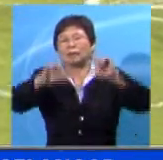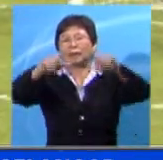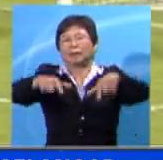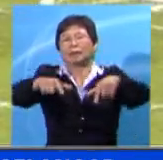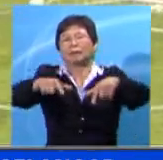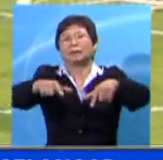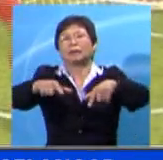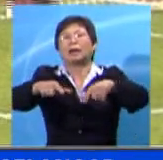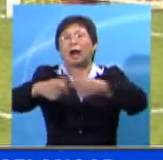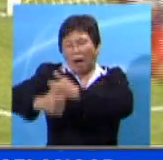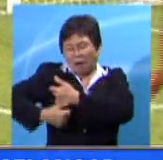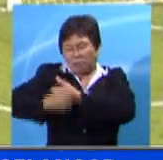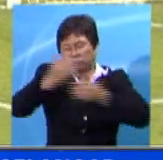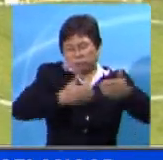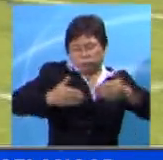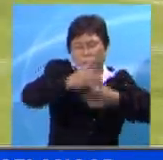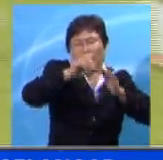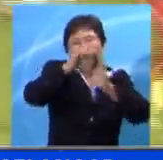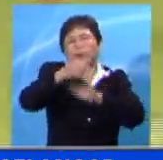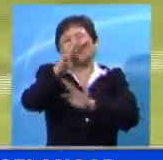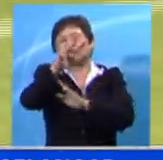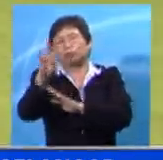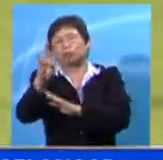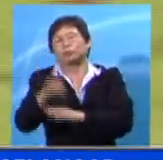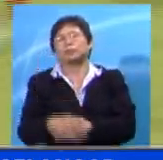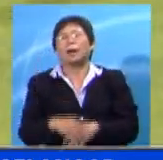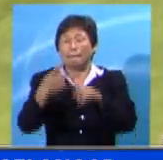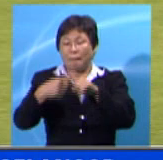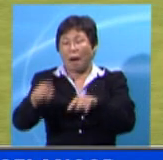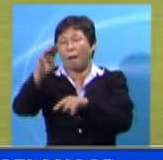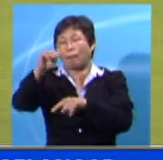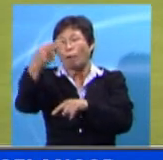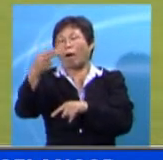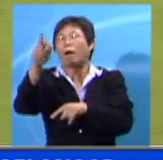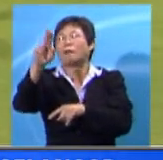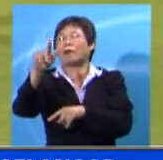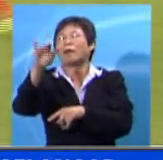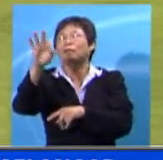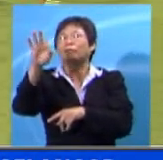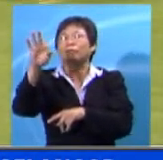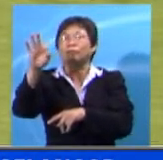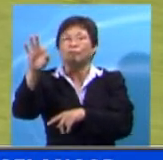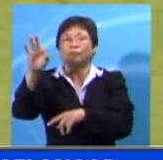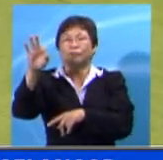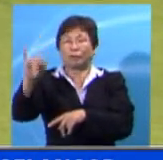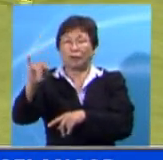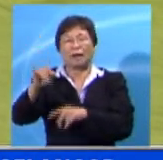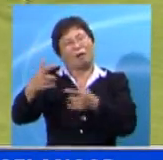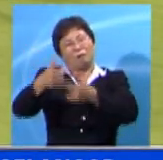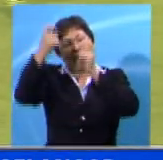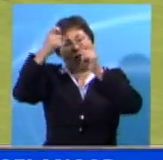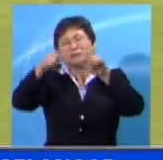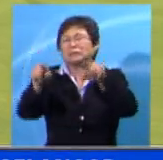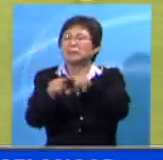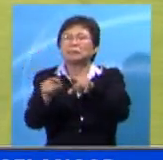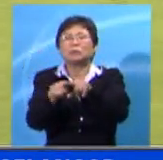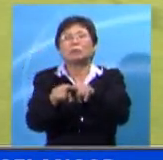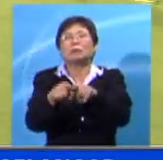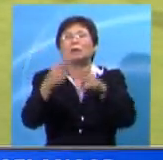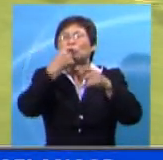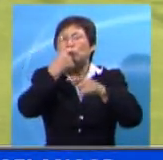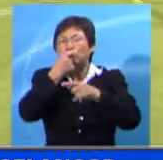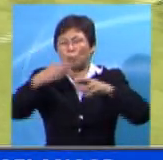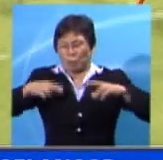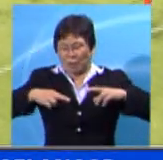gladiest di depan pada minit ke-27 namun Mohamad rafiuddin rodin pantas menyamakan kedudukan sejurus sebelum whel